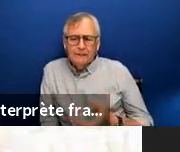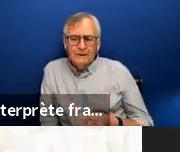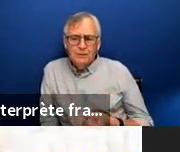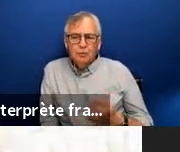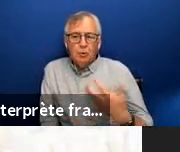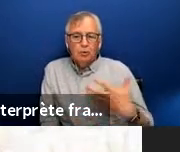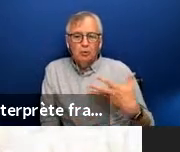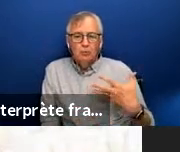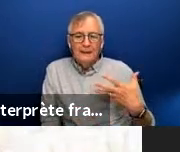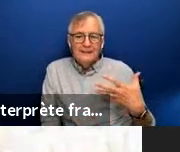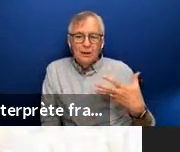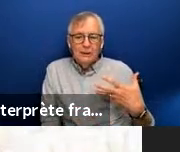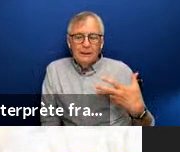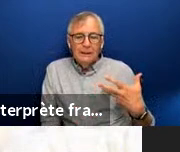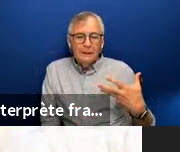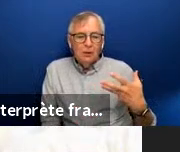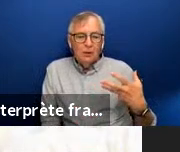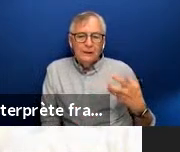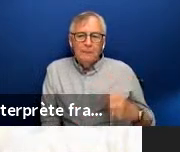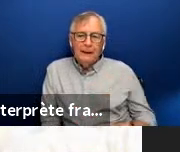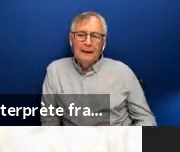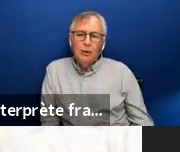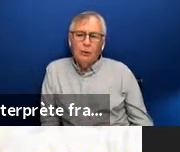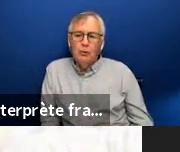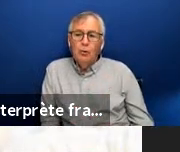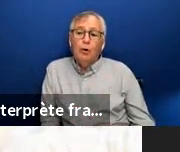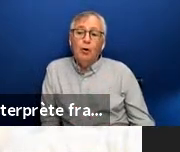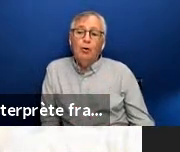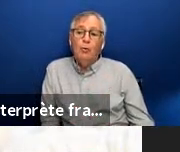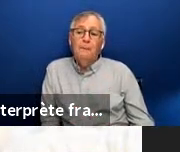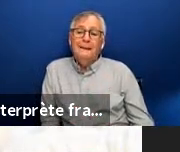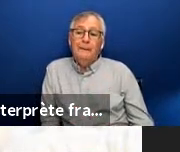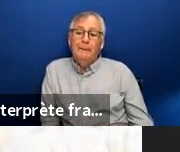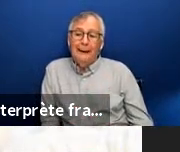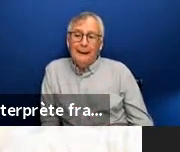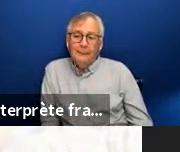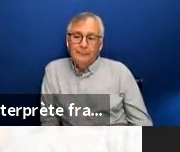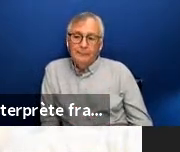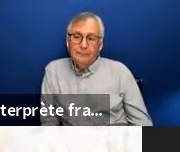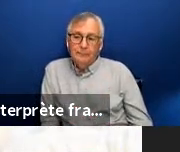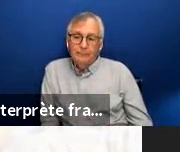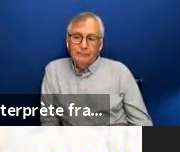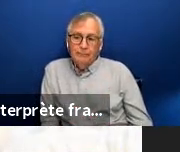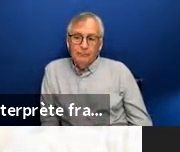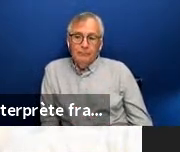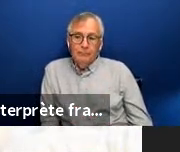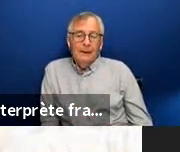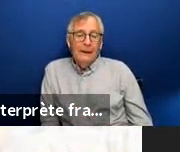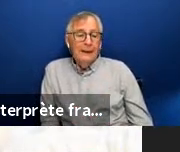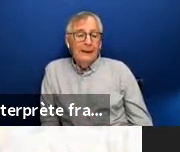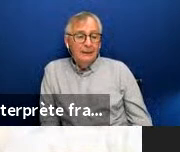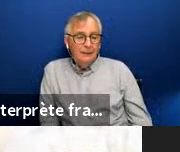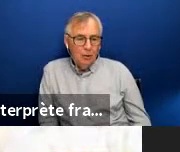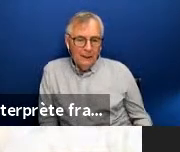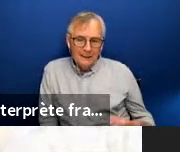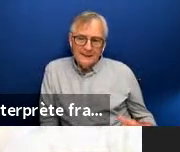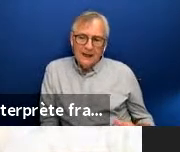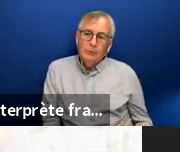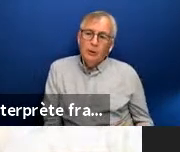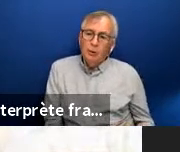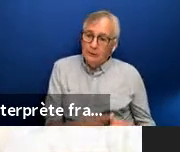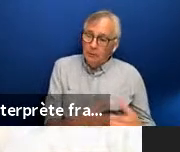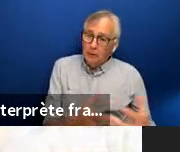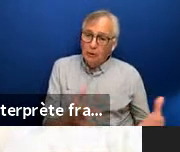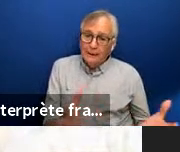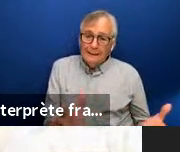ont des enfants sourds sont souvent isolés. Donc, il y a des parents qui ont voulu regrouper des parents. Et ils sont mis